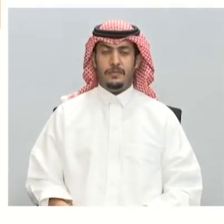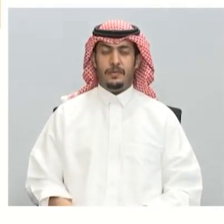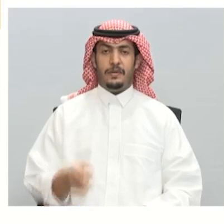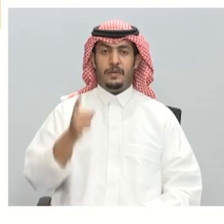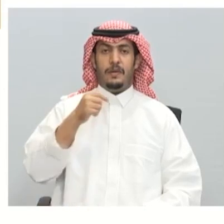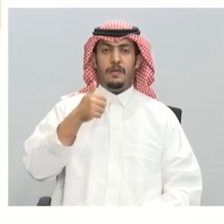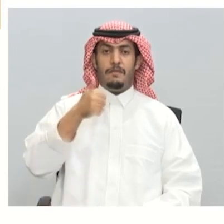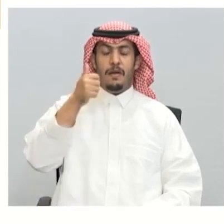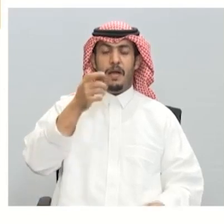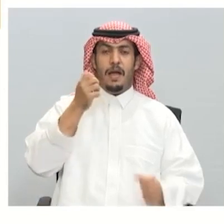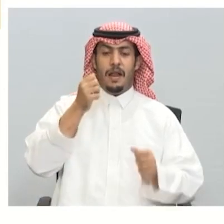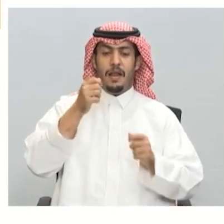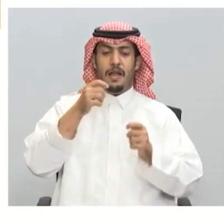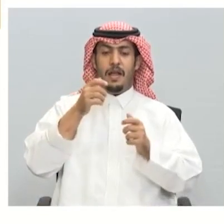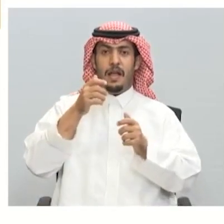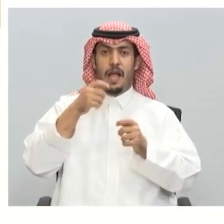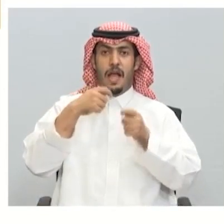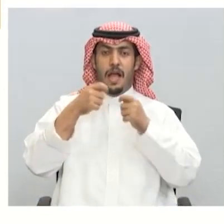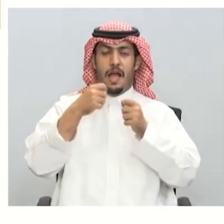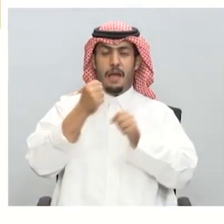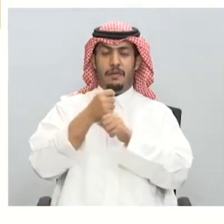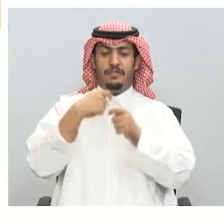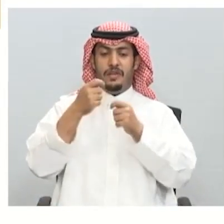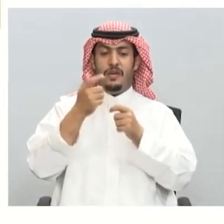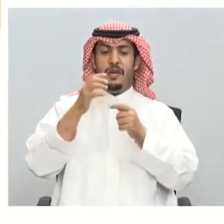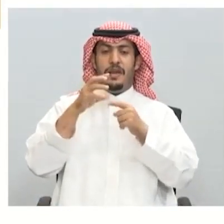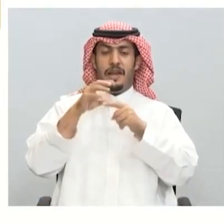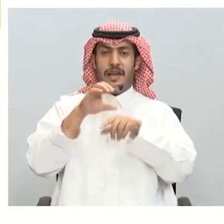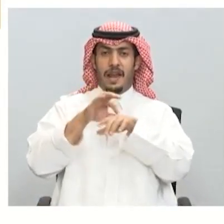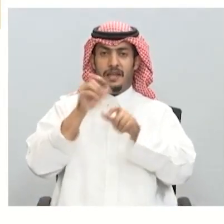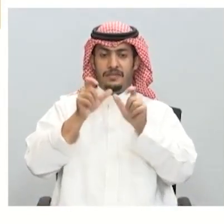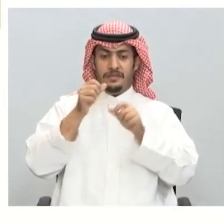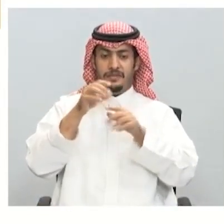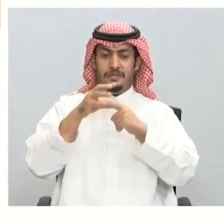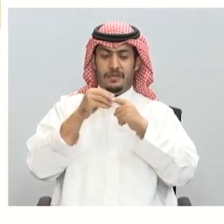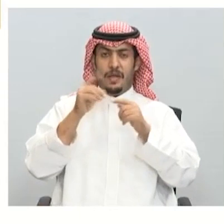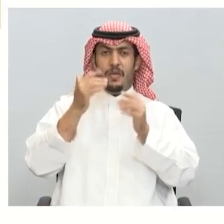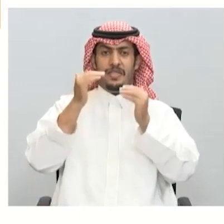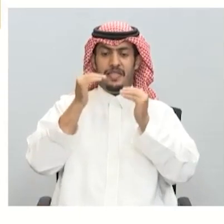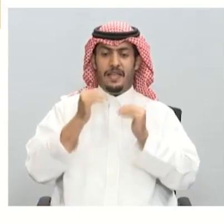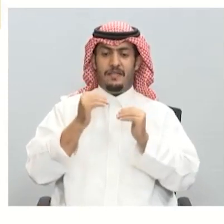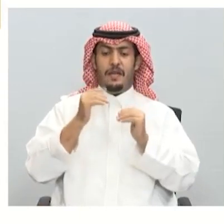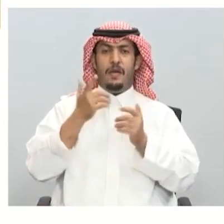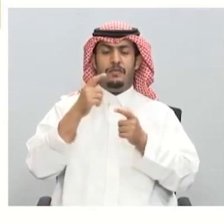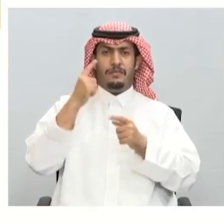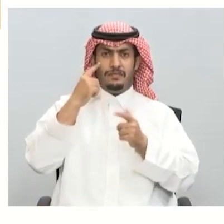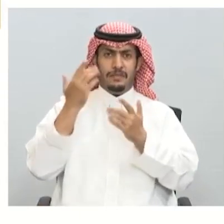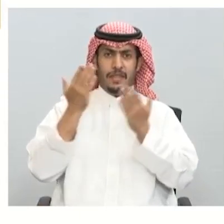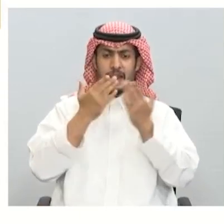ايضا يمكن ان تتخذ الاعمال الجاريه قرار مثلا بتقليص العماله اي اجراء تخفيض مدروس